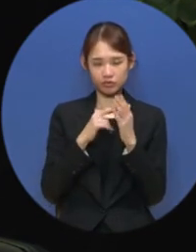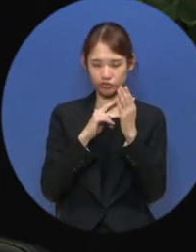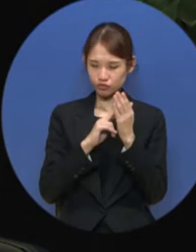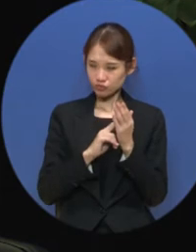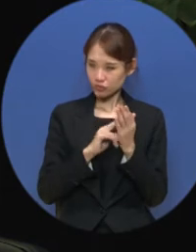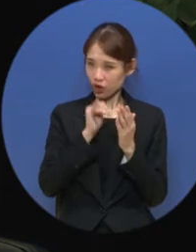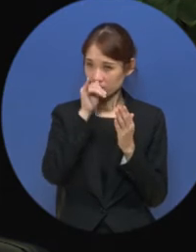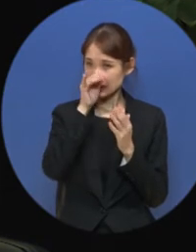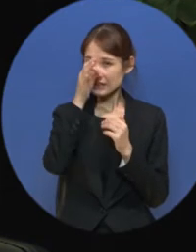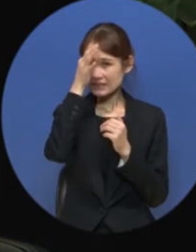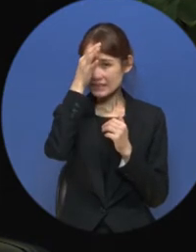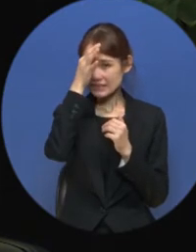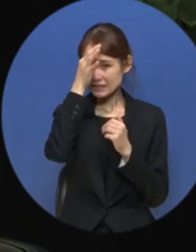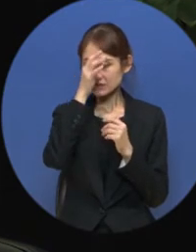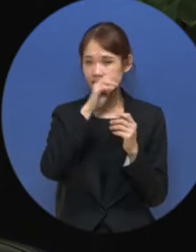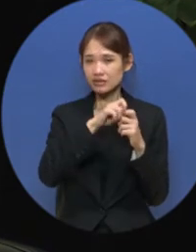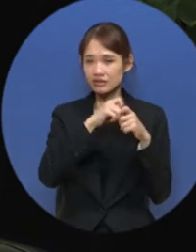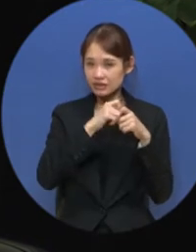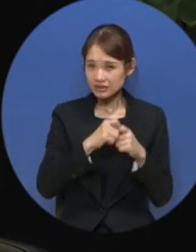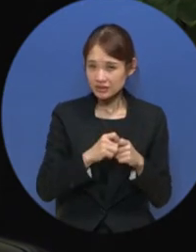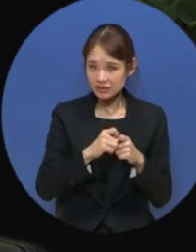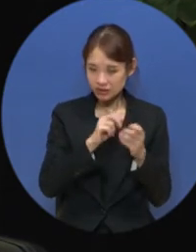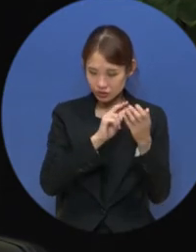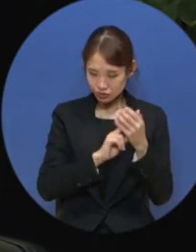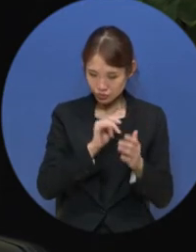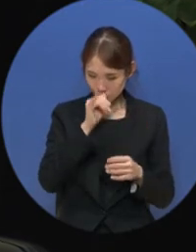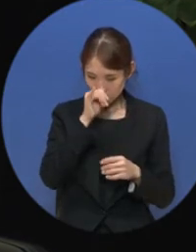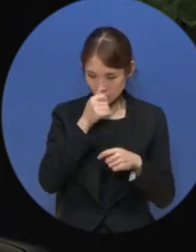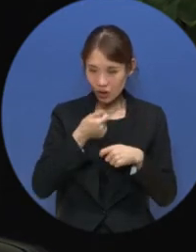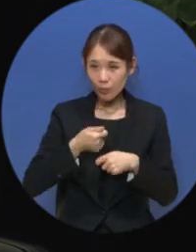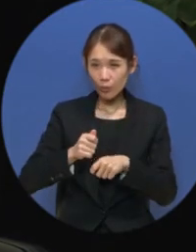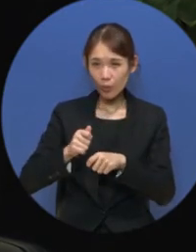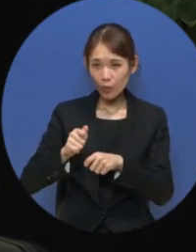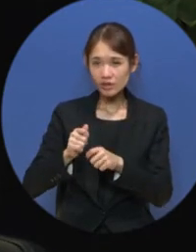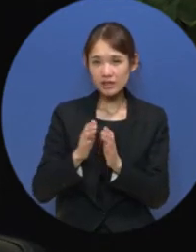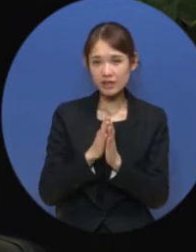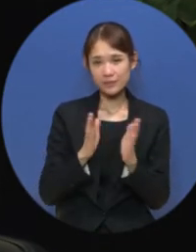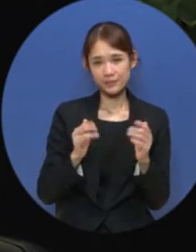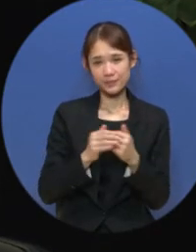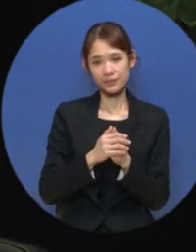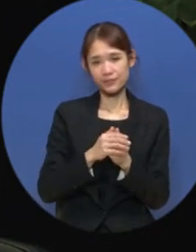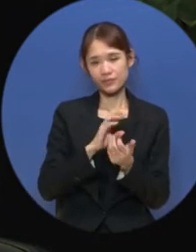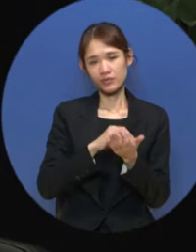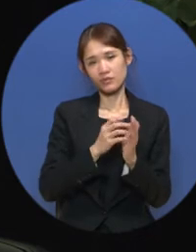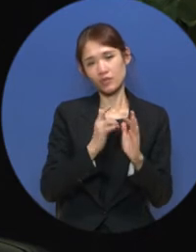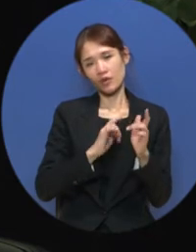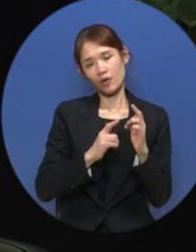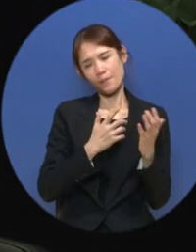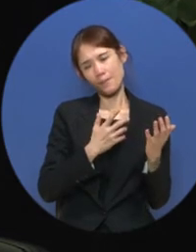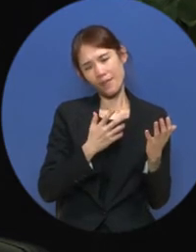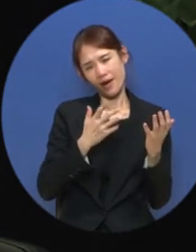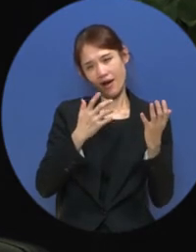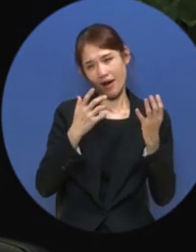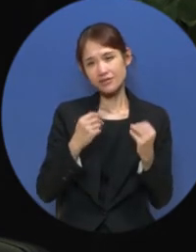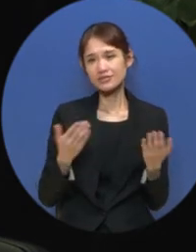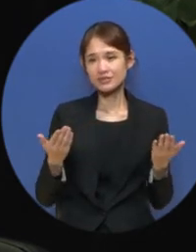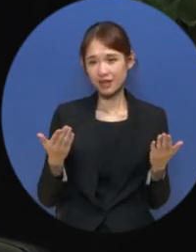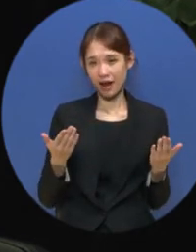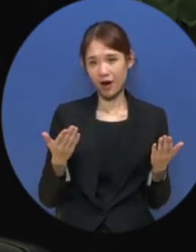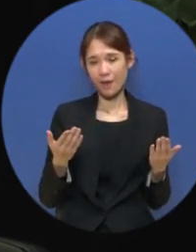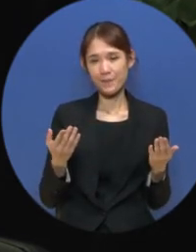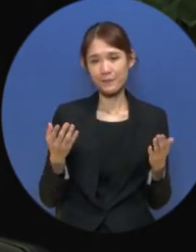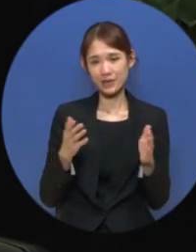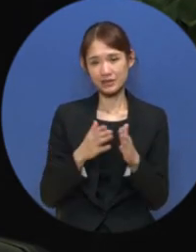있는 그런 디테일들을 아. 적용하는 그런 또 이제 봉제가 들어가야 되니까 그만큼 더 이제 좀 많은 작업들이